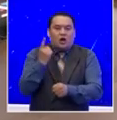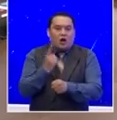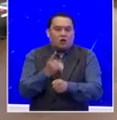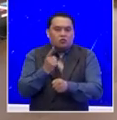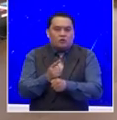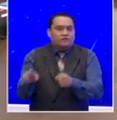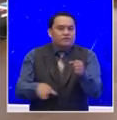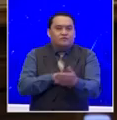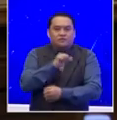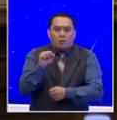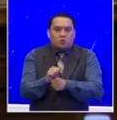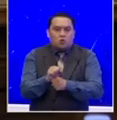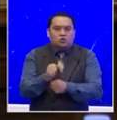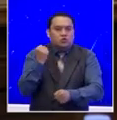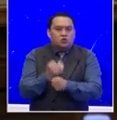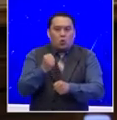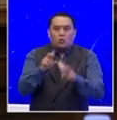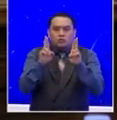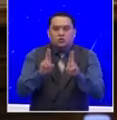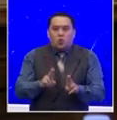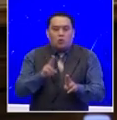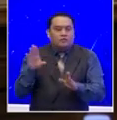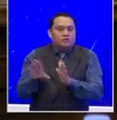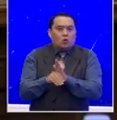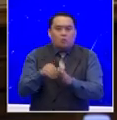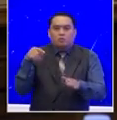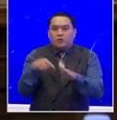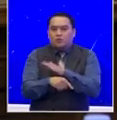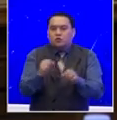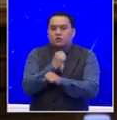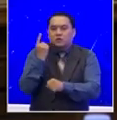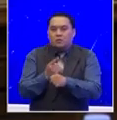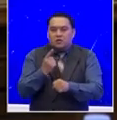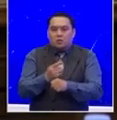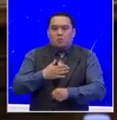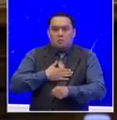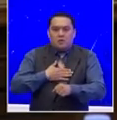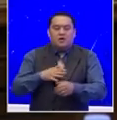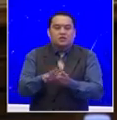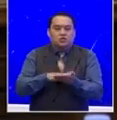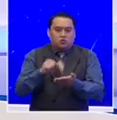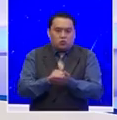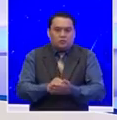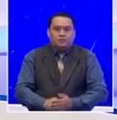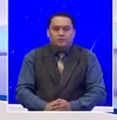все блокпосты работали в строгом режиме, никого никуда не пропускать. Тогда мы локализуем.